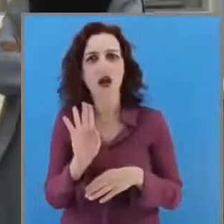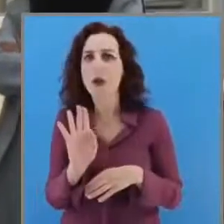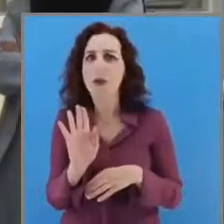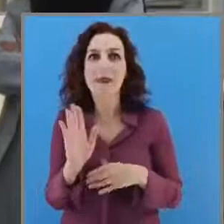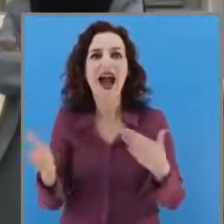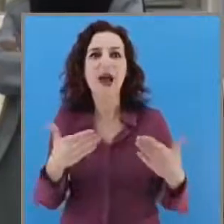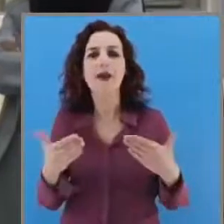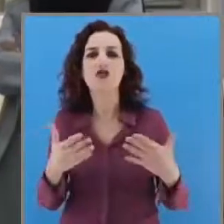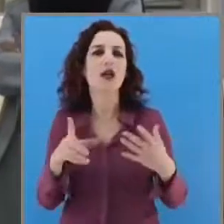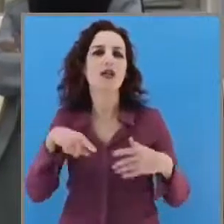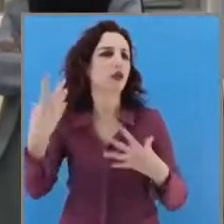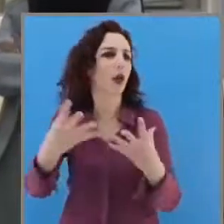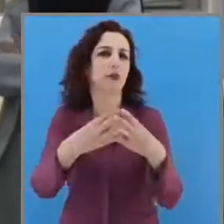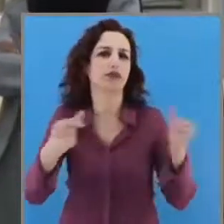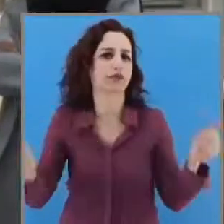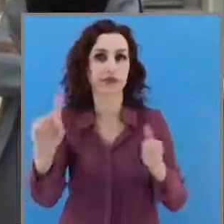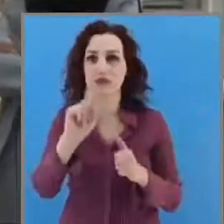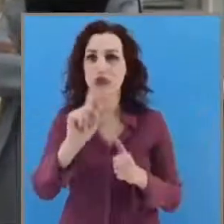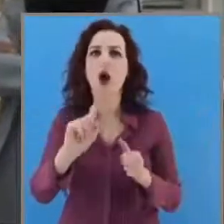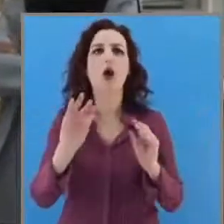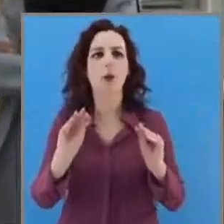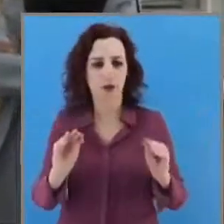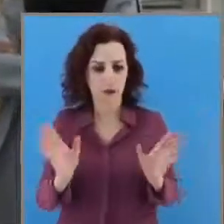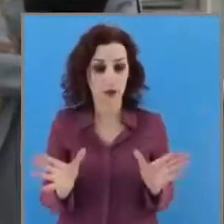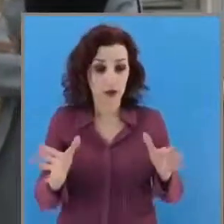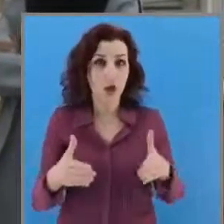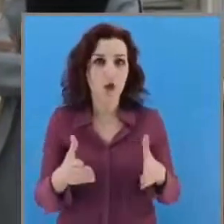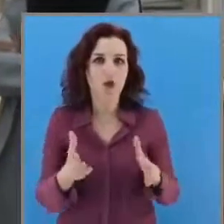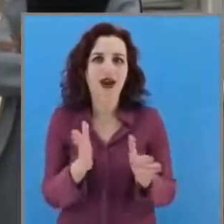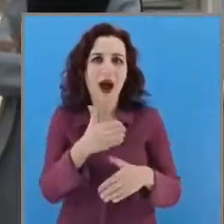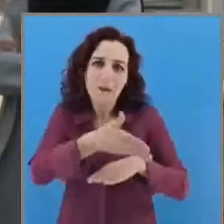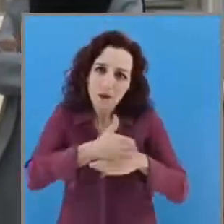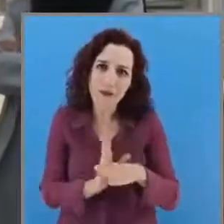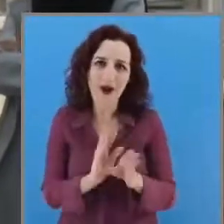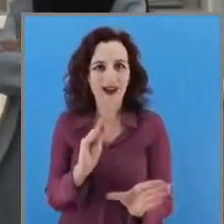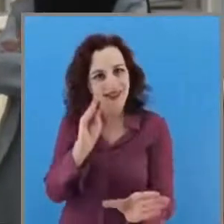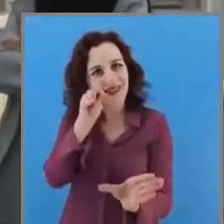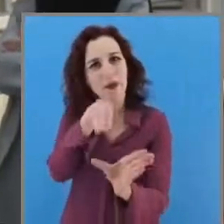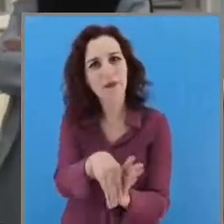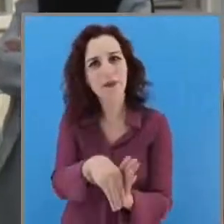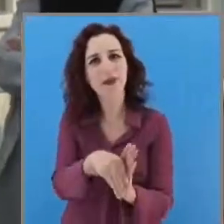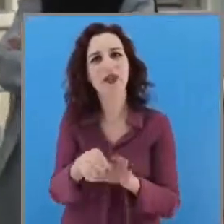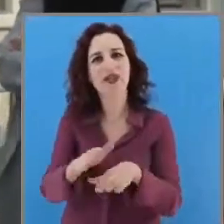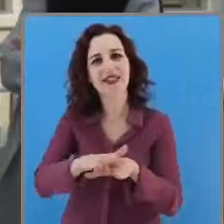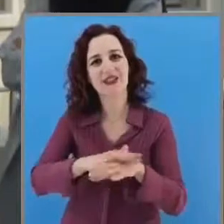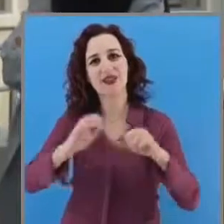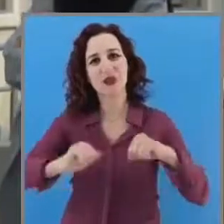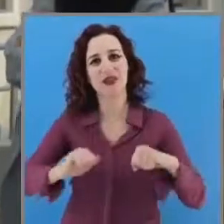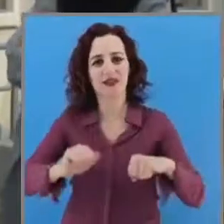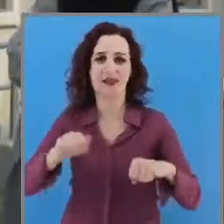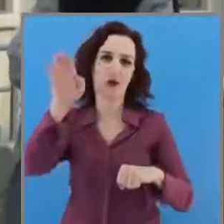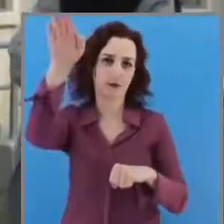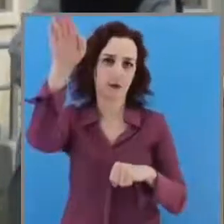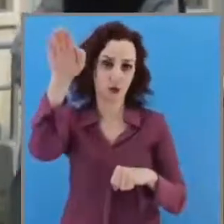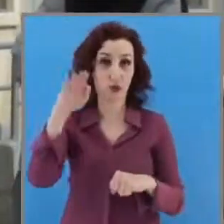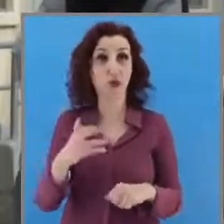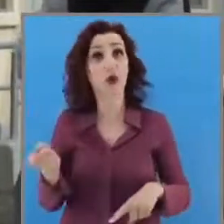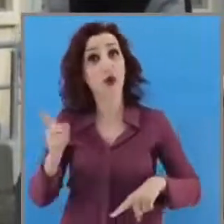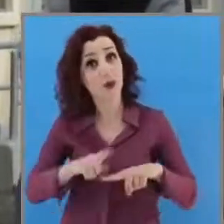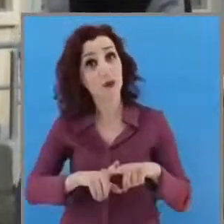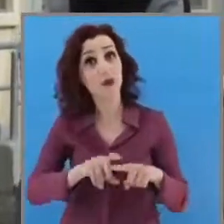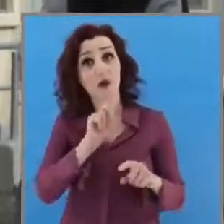realizza della sanità del futuro. L'altra notizia che voglio dare è che nel Lazio in questi